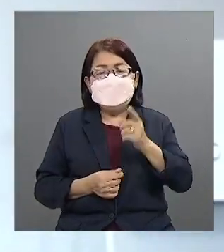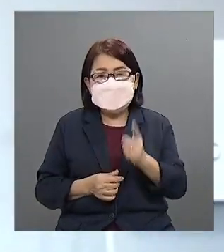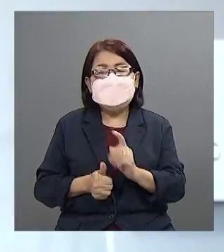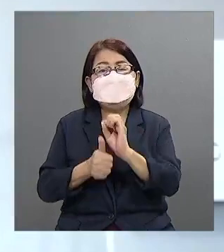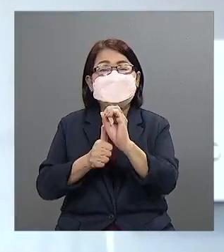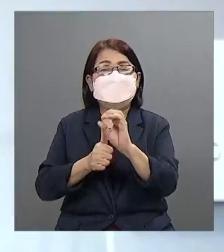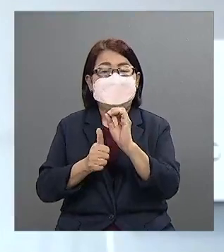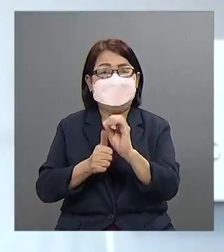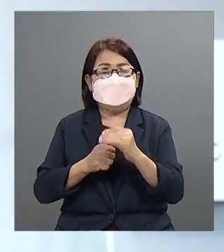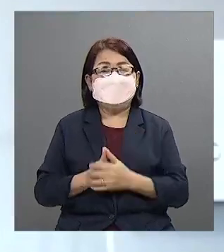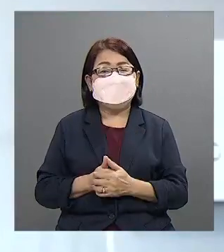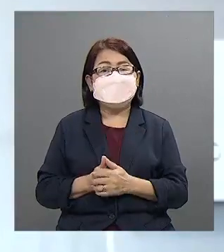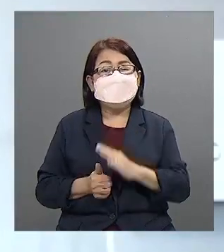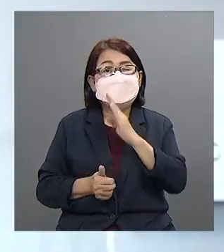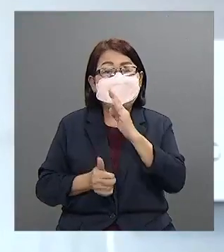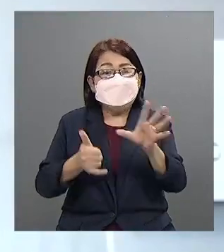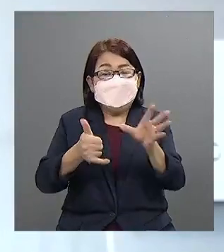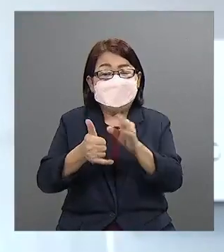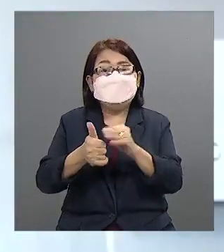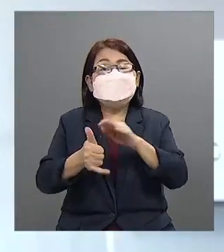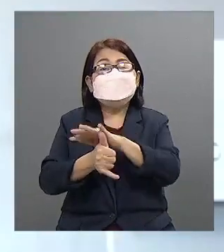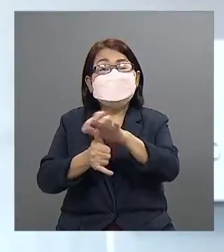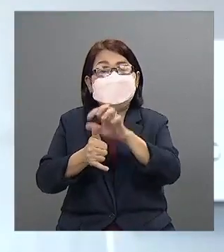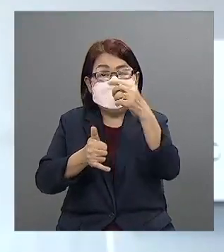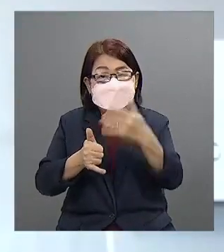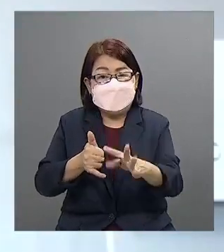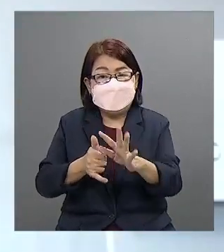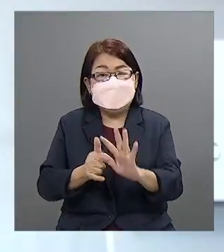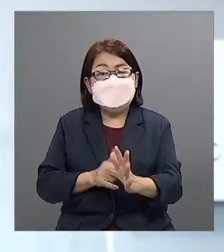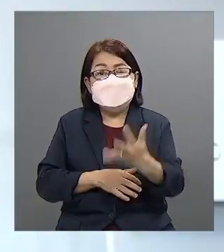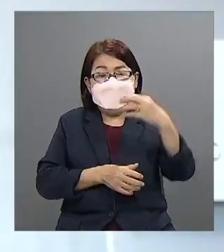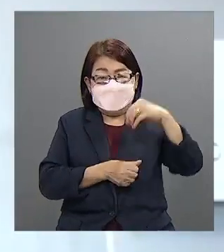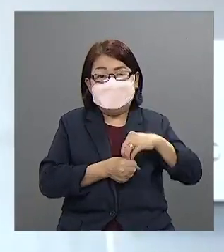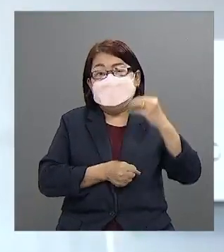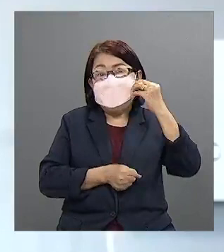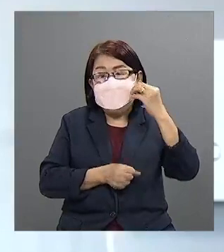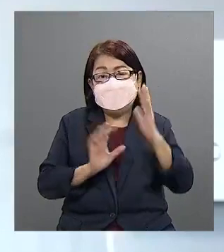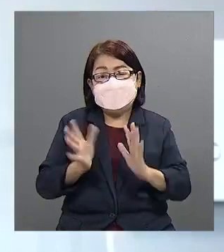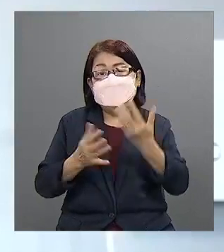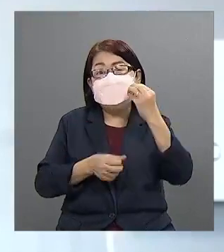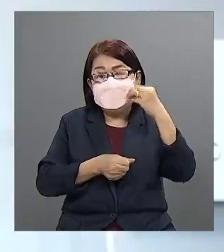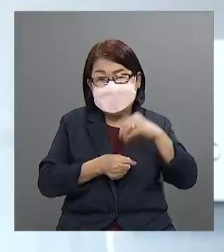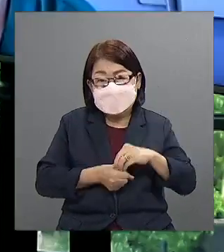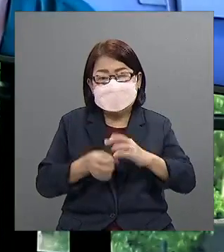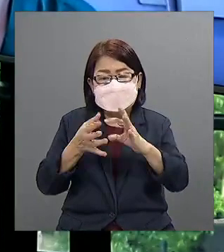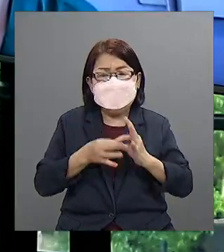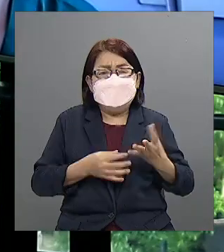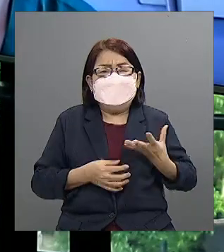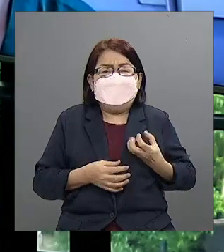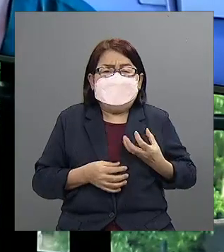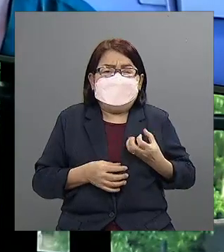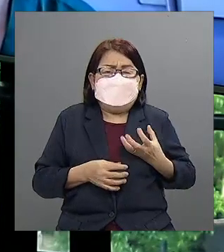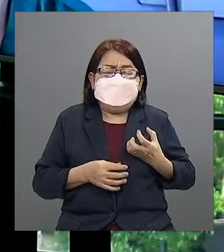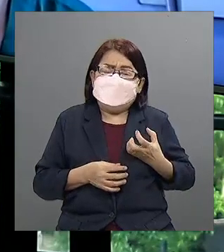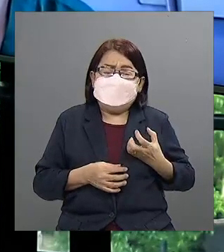ถ้าคนที่ติดโควิดแล้วมีปัญหาเกี่ยวกับหัวใจเนี่ยค่ะเราจะยังไม่แนะนำให้ออกกำลังนะคะแต่ว่า